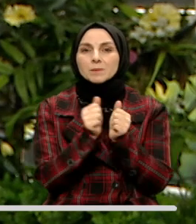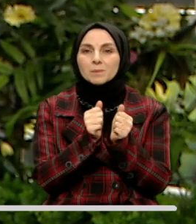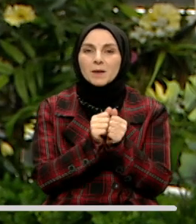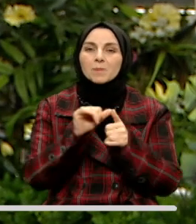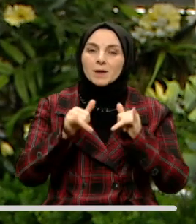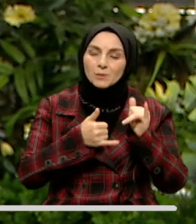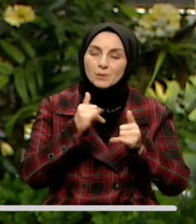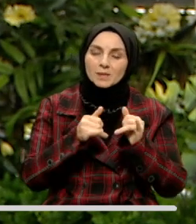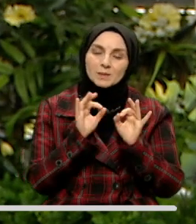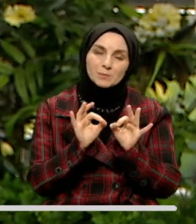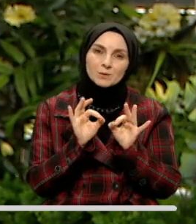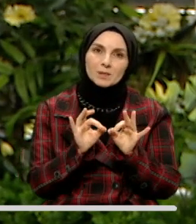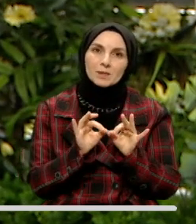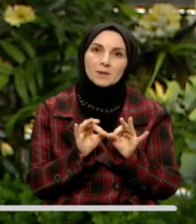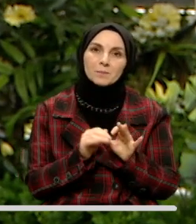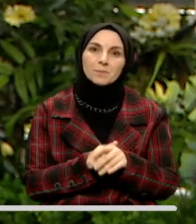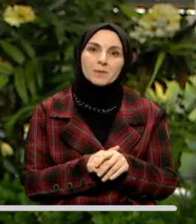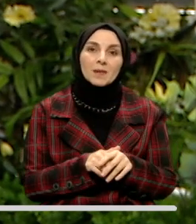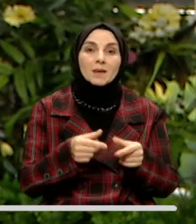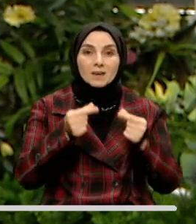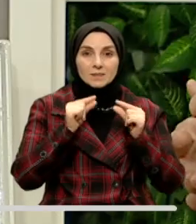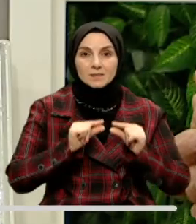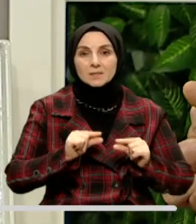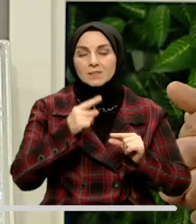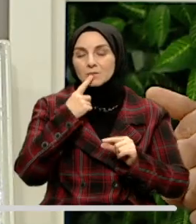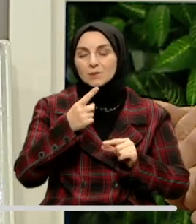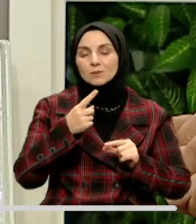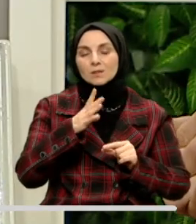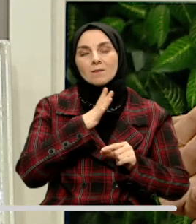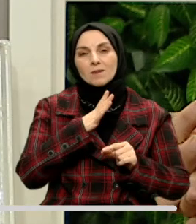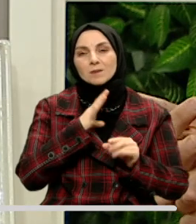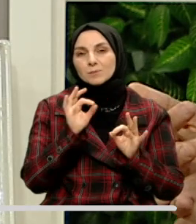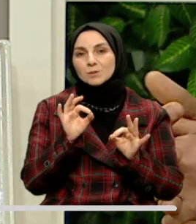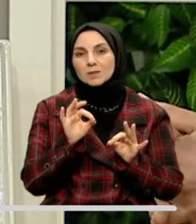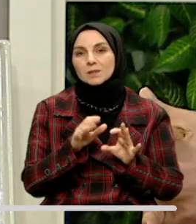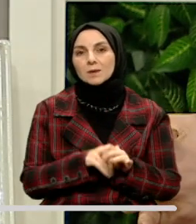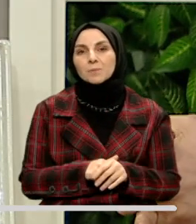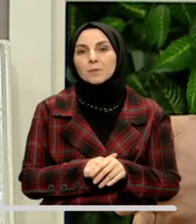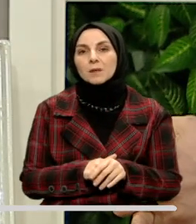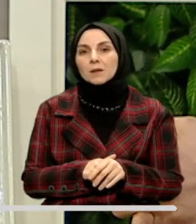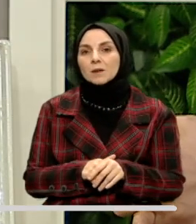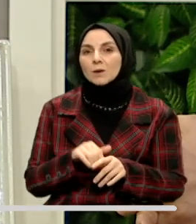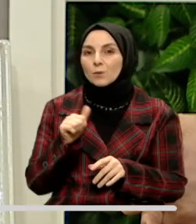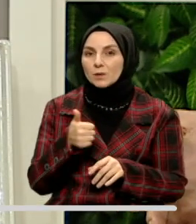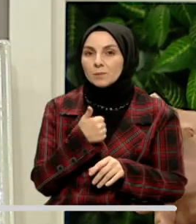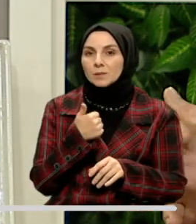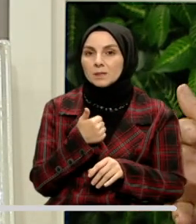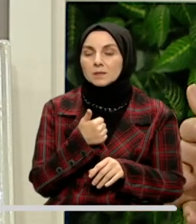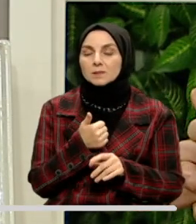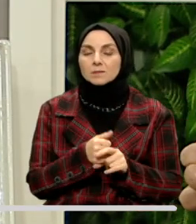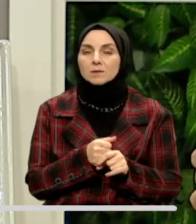çocuklaşalım. Kesinlikle. Hadis-i şerif diyorsa ya, var bir bildiği. Değil mi? Hepimize iyi gelecek aslında. Ve onlarla çocuklaşırken de böyle etkinlikler